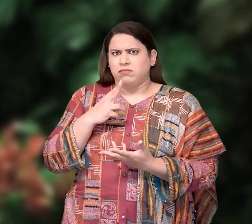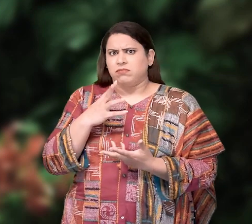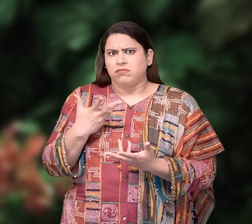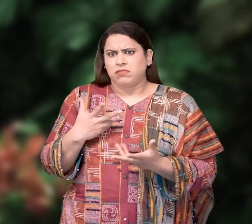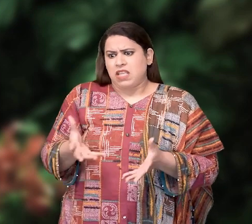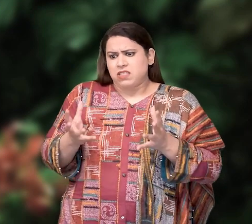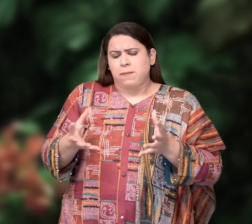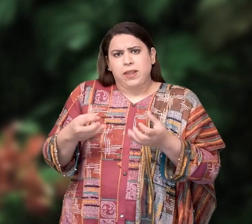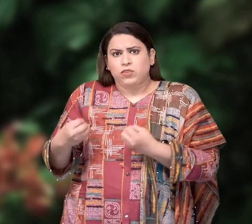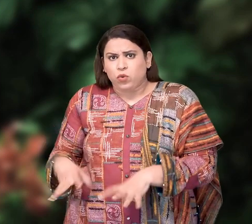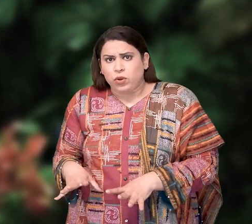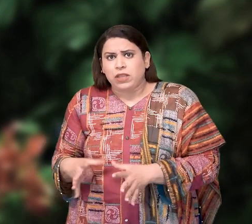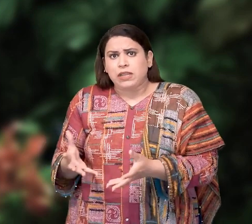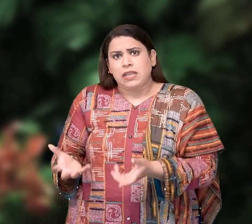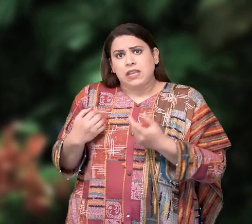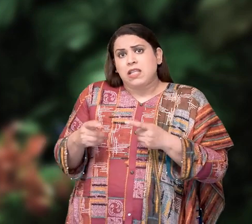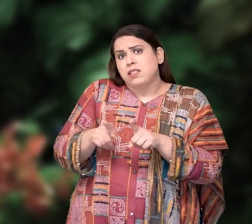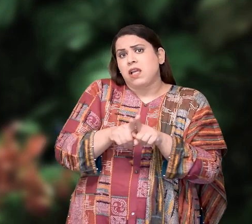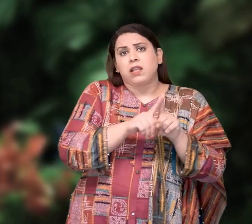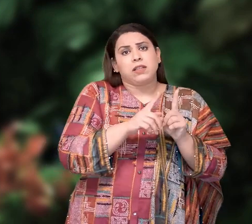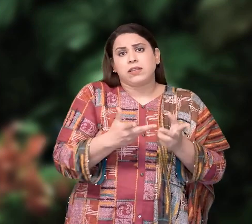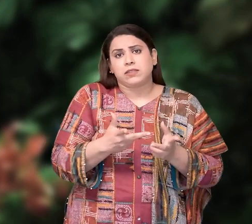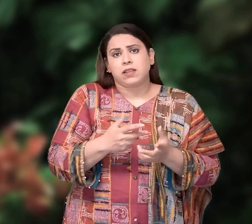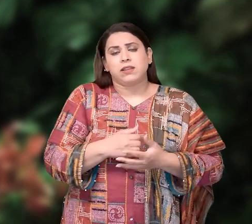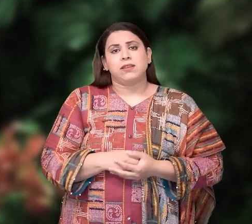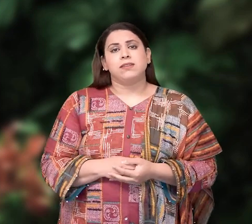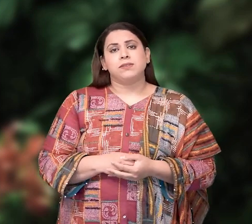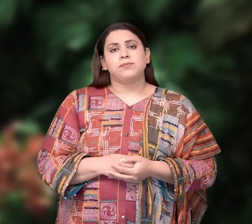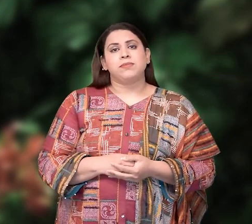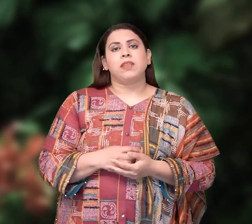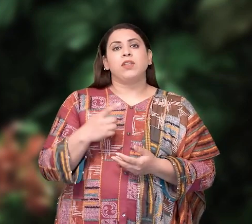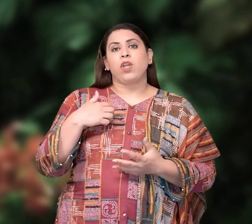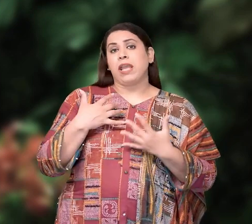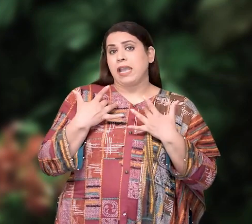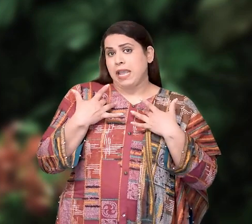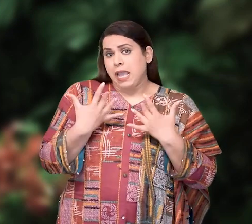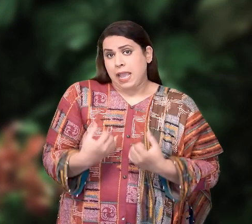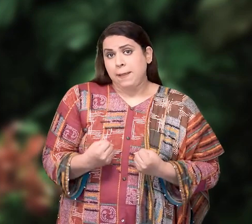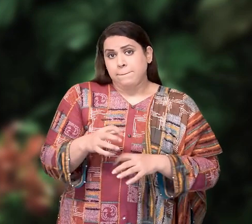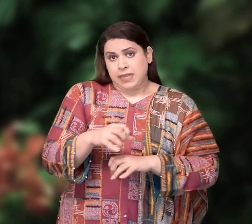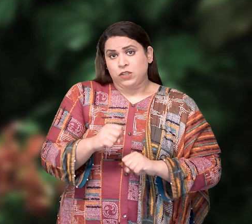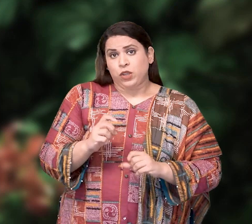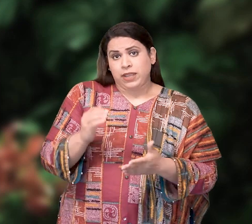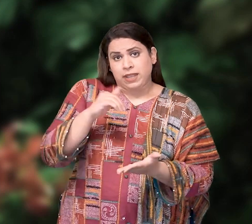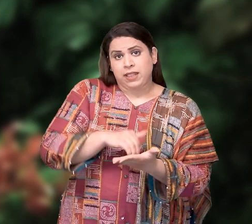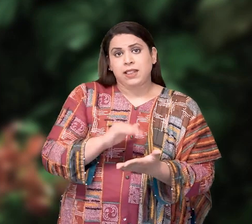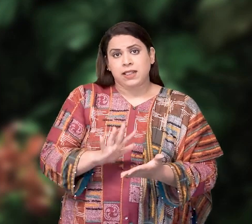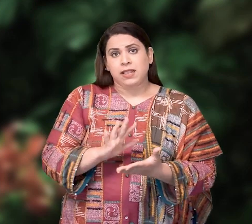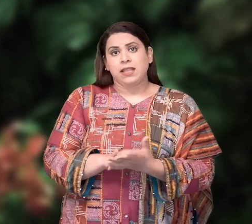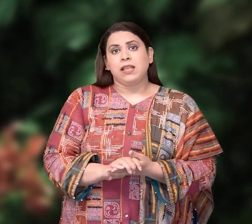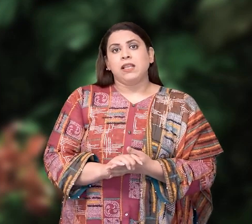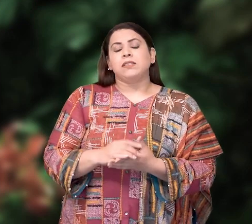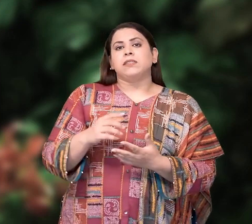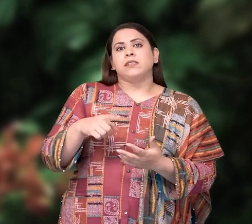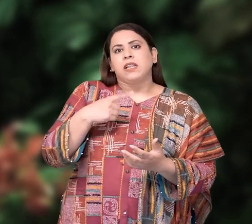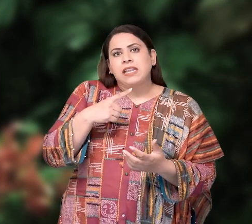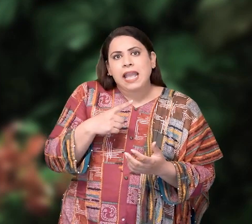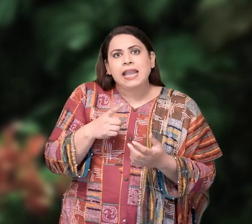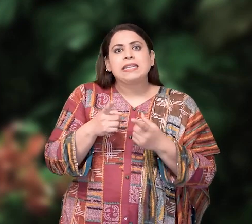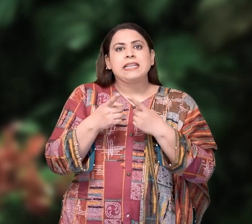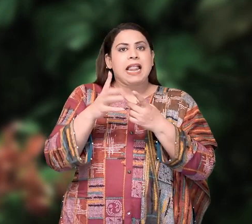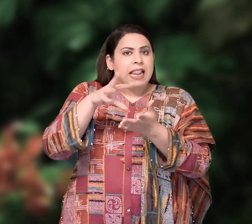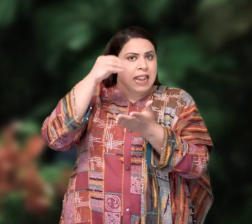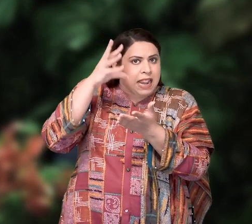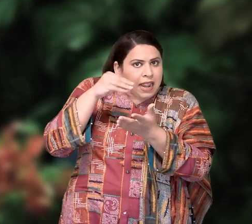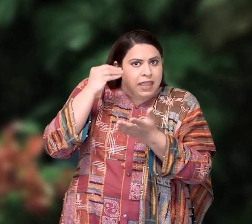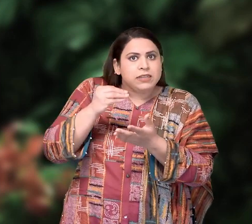अपना सामान छोड़ के जाना है या आपने किस तरह जाना है. We were able to help them learn their languages and learn